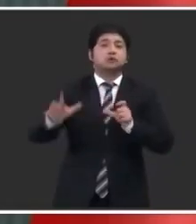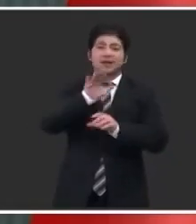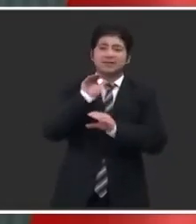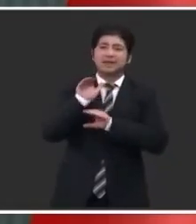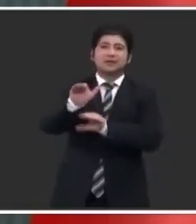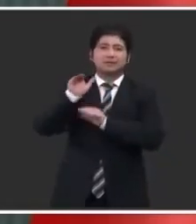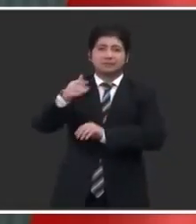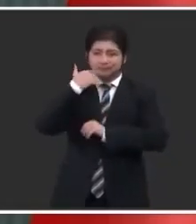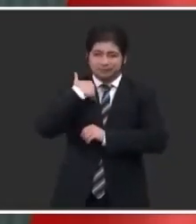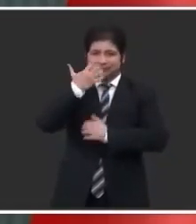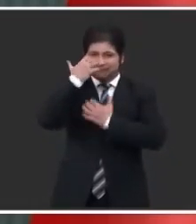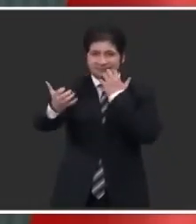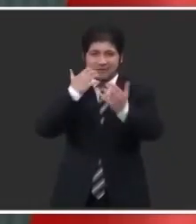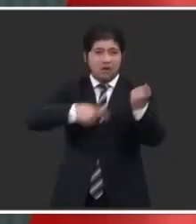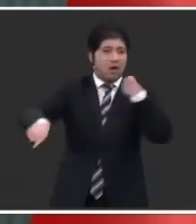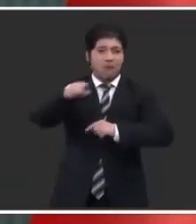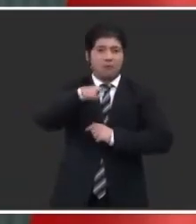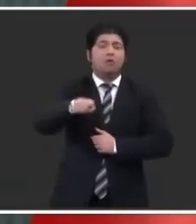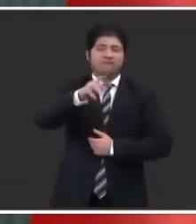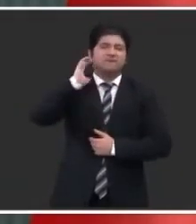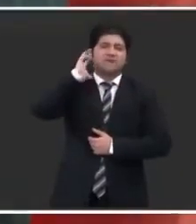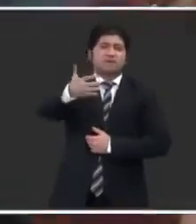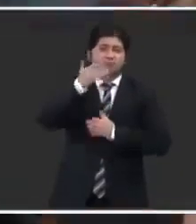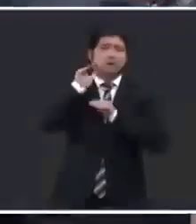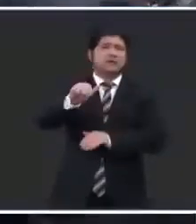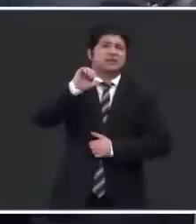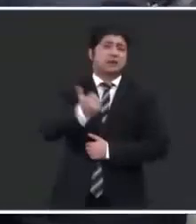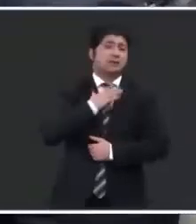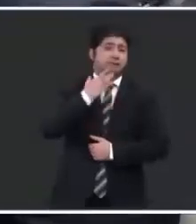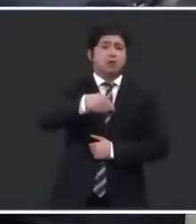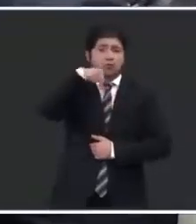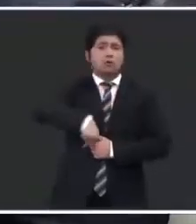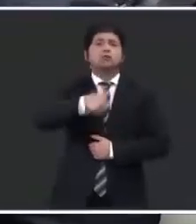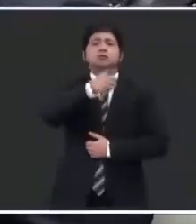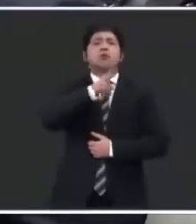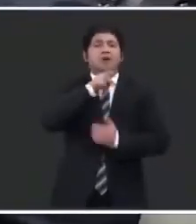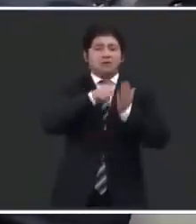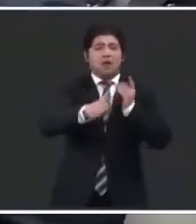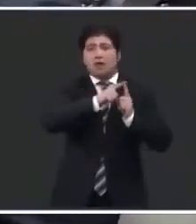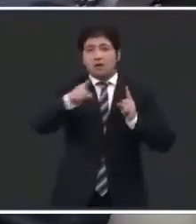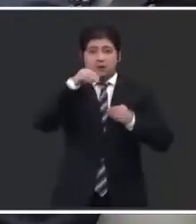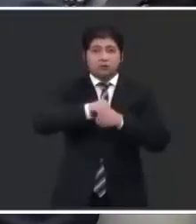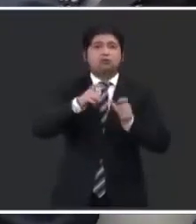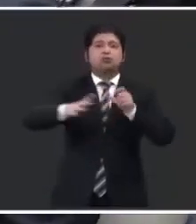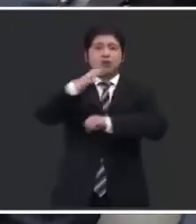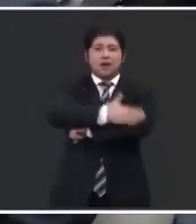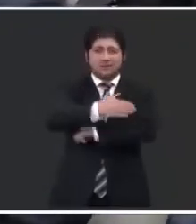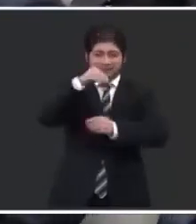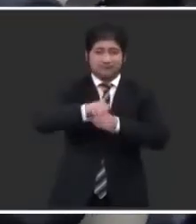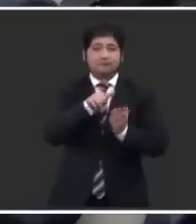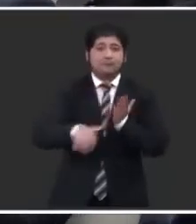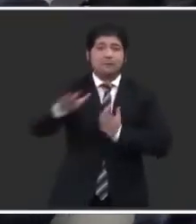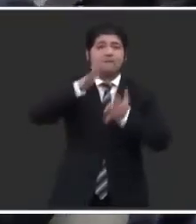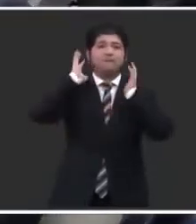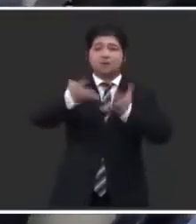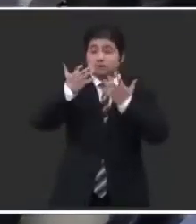konusundaki hassasiyetimiz çok daha fazladır bunun için son dönemde sosyal yardımlarımızın hem